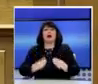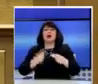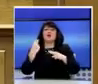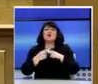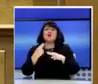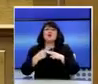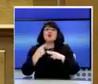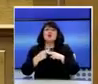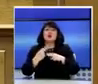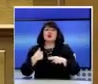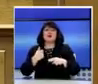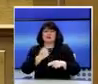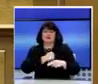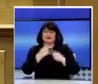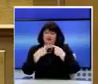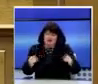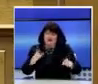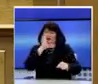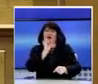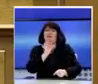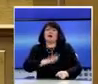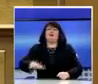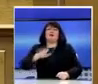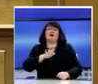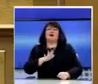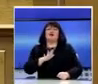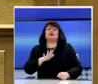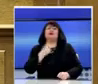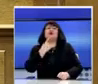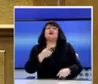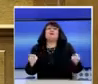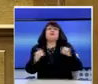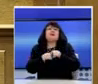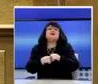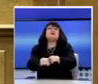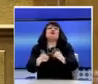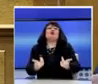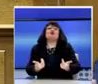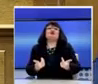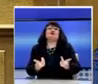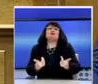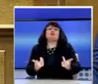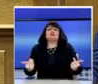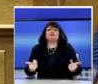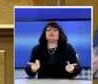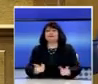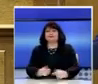διαφορά αντίληψης για την πραγματικότητα, δεν μπορούμε να βρούμε μια κοινή βάση.